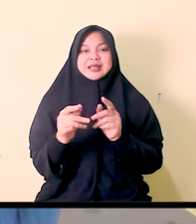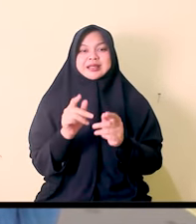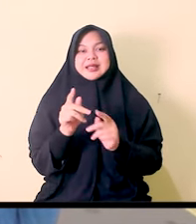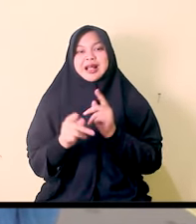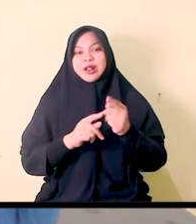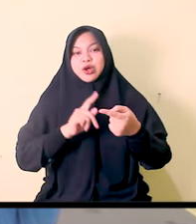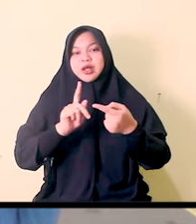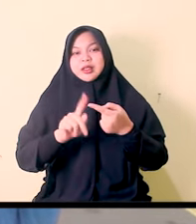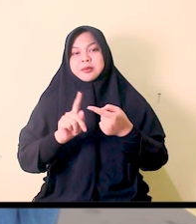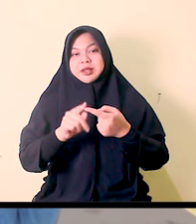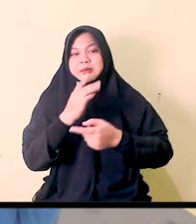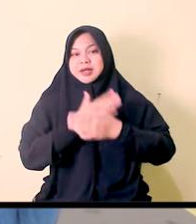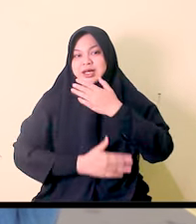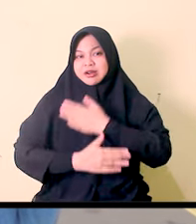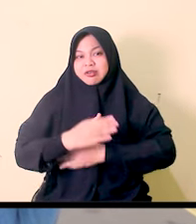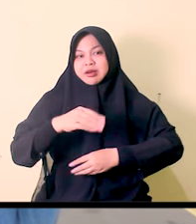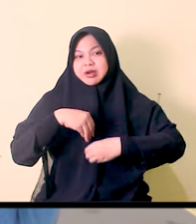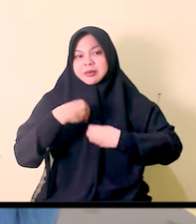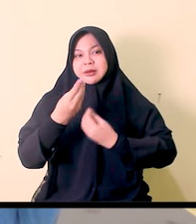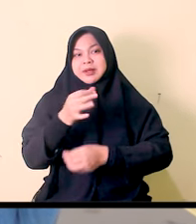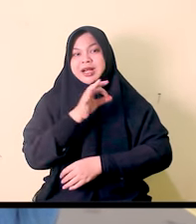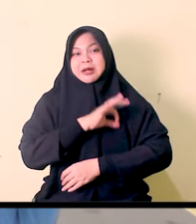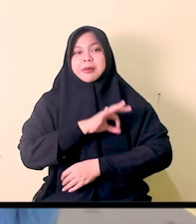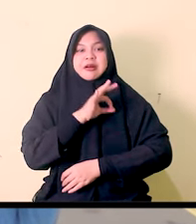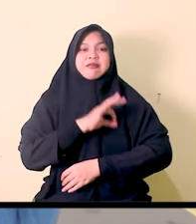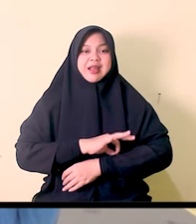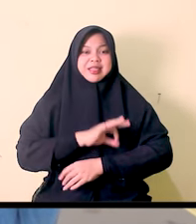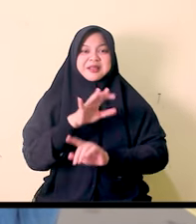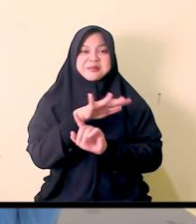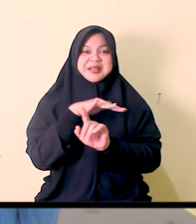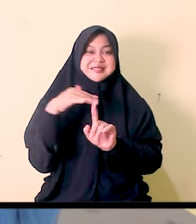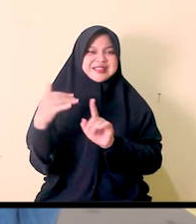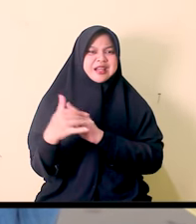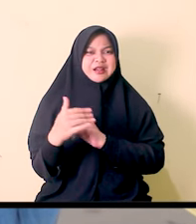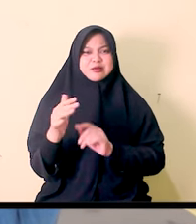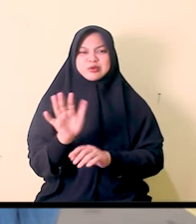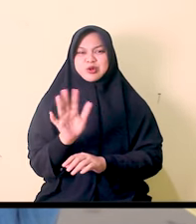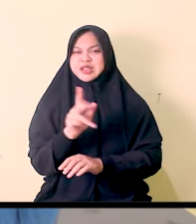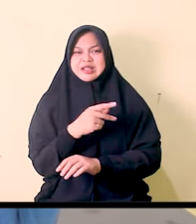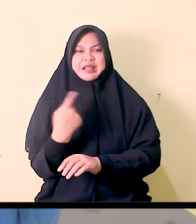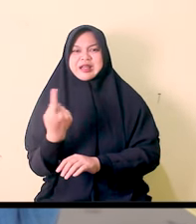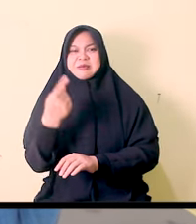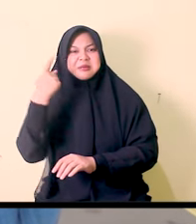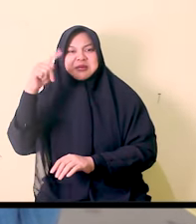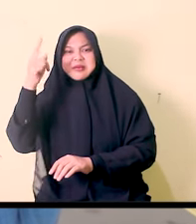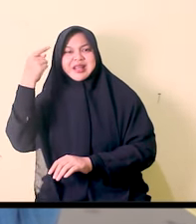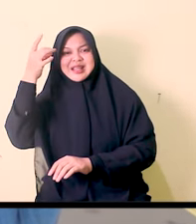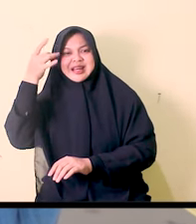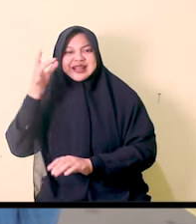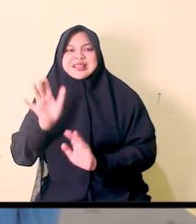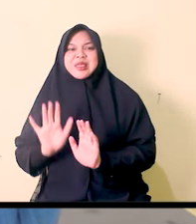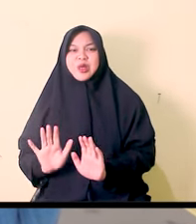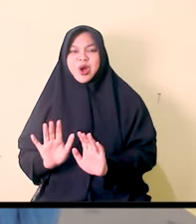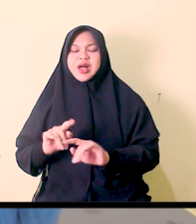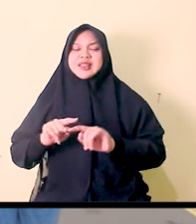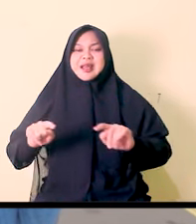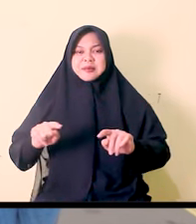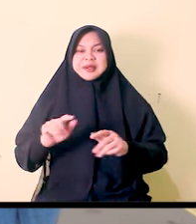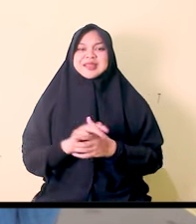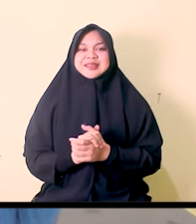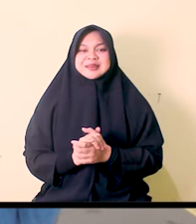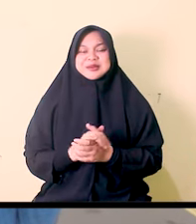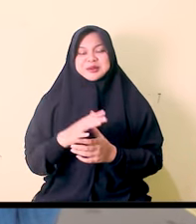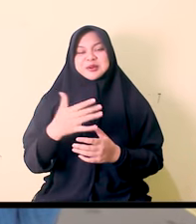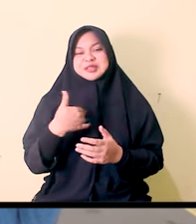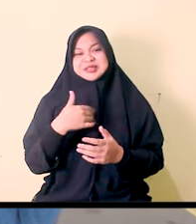masyarakat bahwa teman-teman di fabel itu juga aktif Memberikan manfaat kepada dan masyarakat tidak hanya kami perintah Desa tribungan